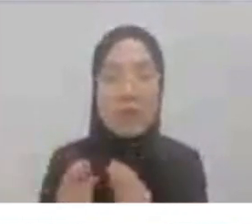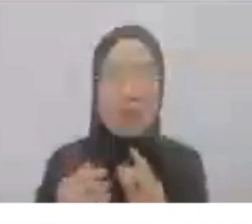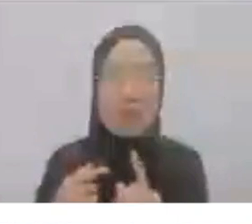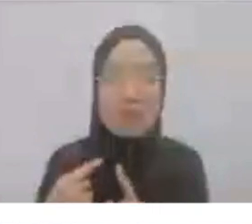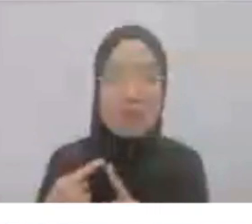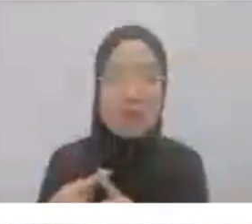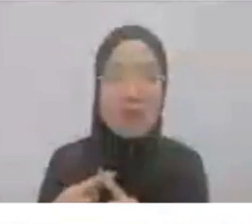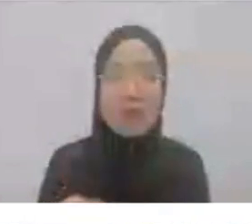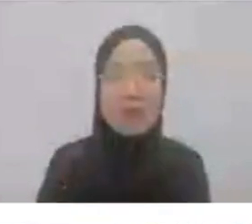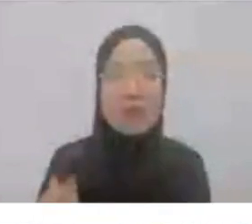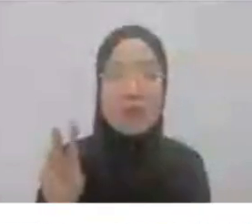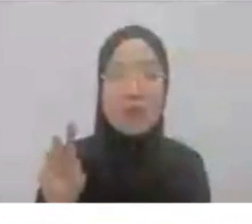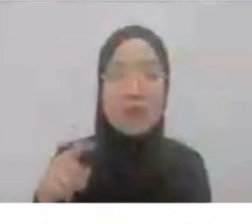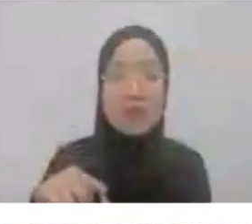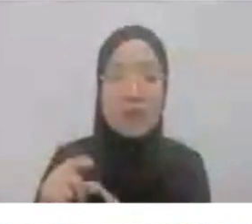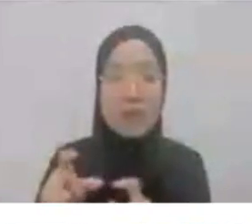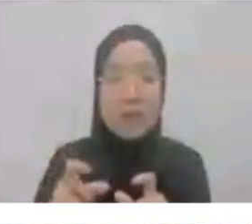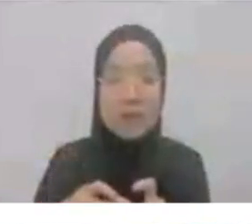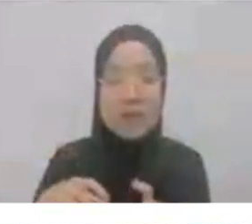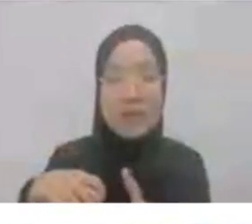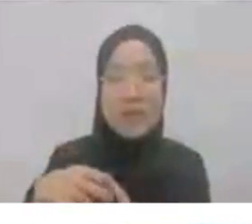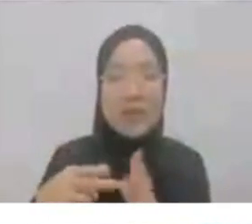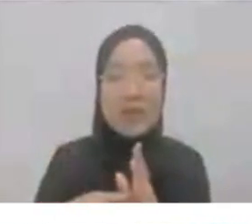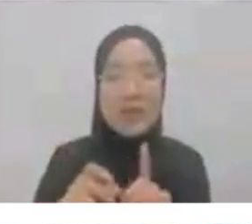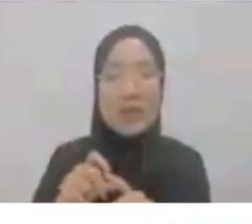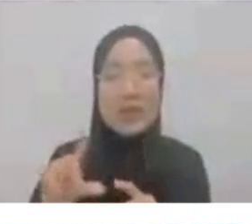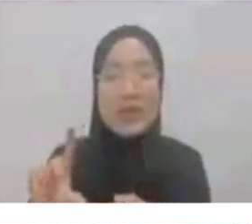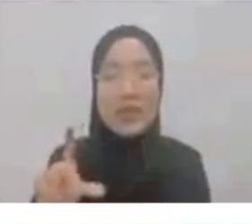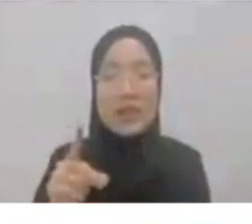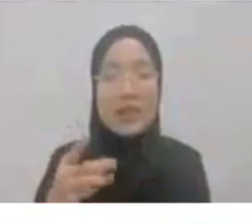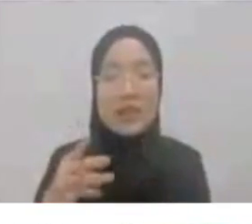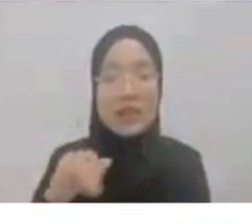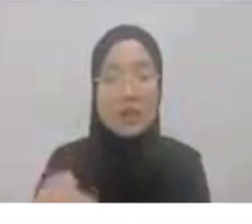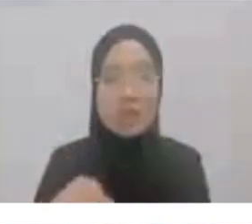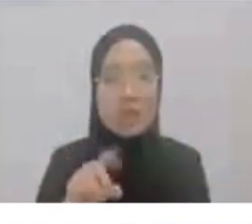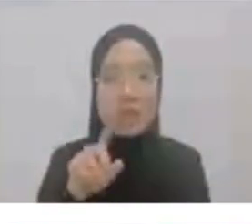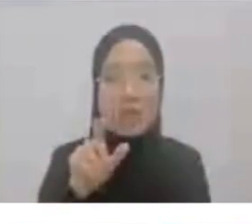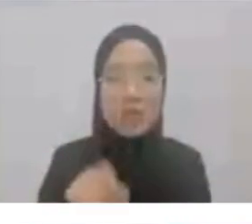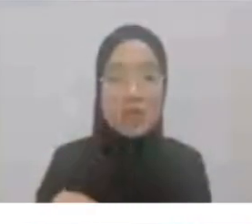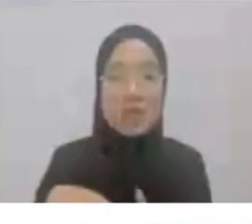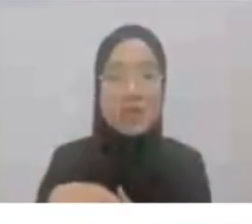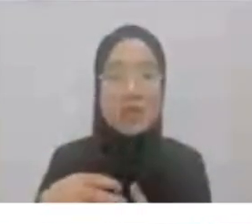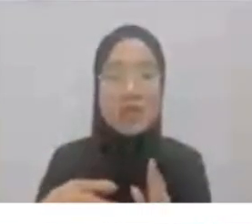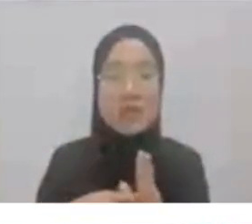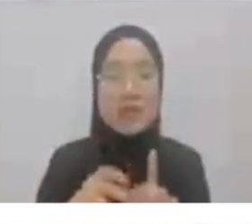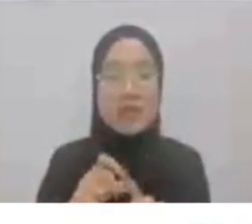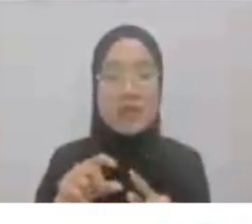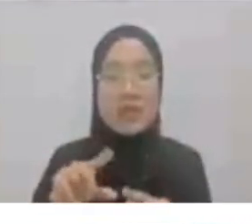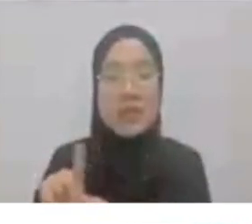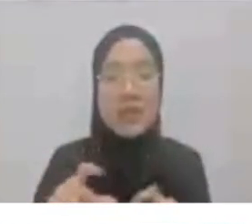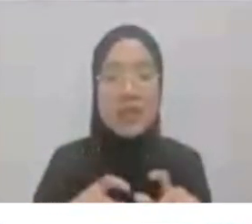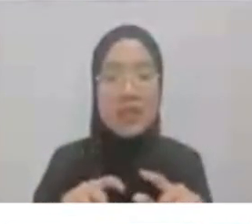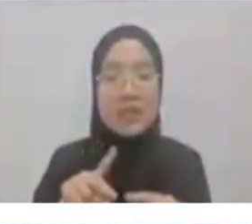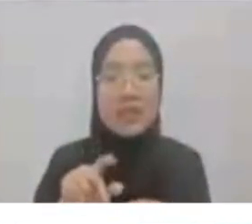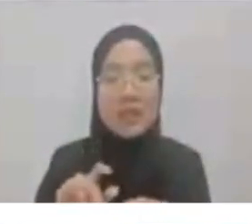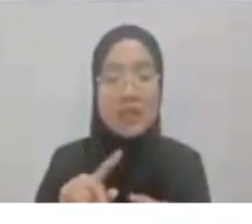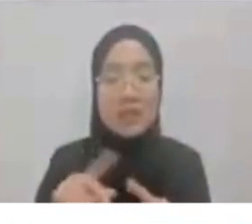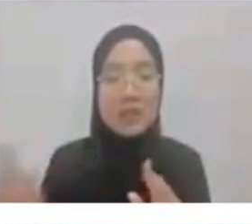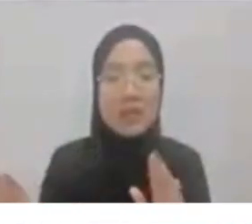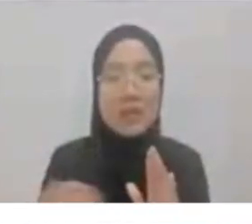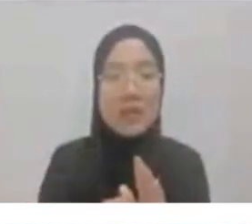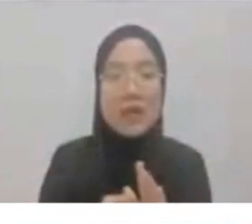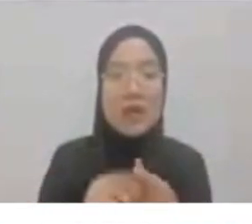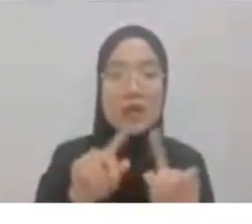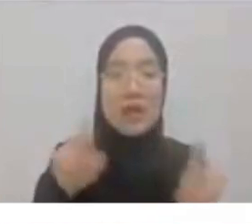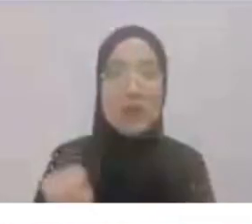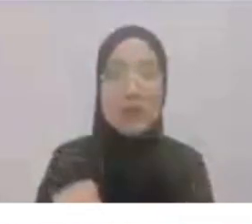desa kendalrejo Kecamatan patarukan dan satu orang di TPS 9 Desa Kendalsari Kecamatan patarukan yang tidak terdaftar pada formulir model a daftar